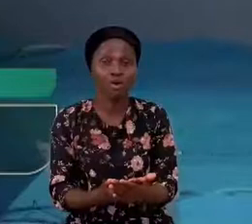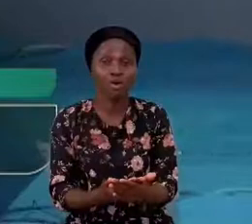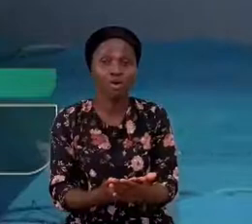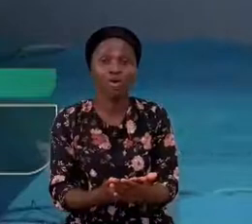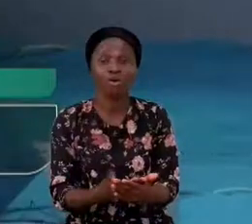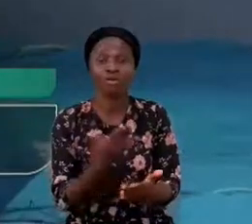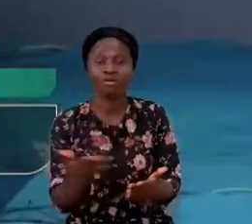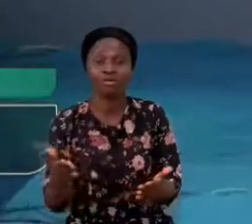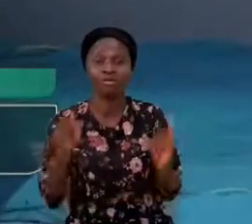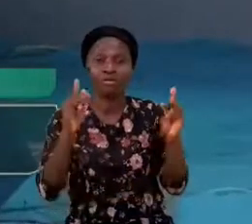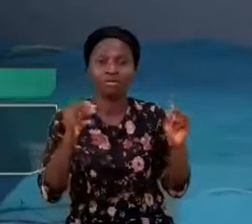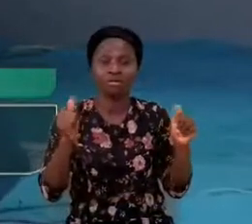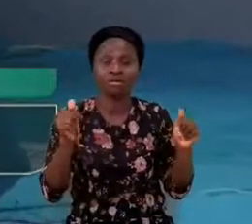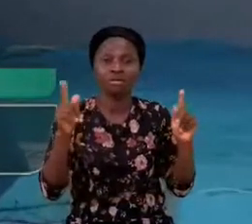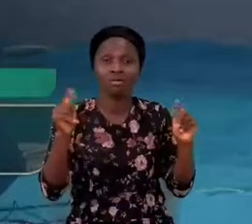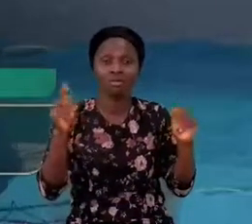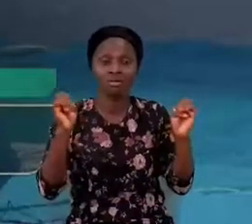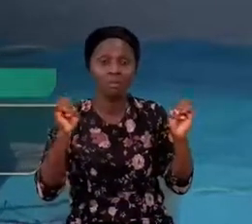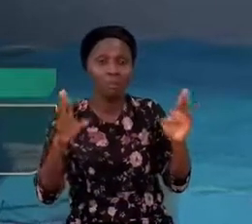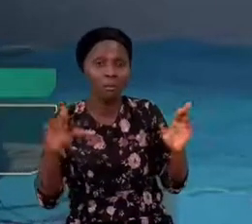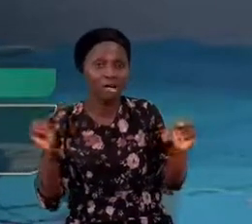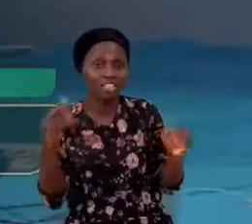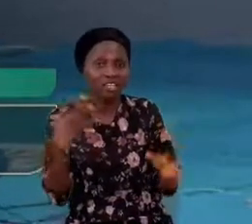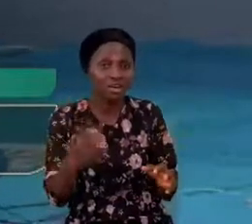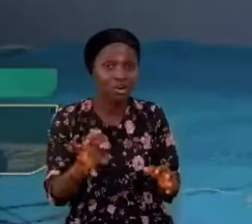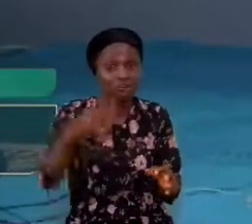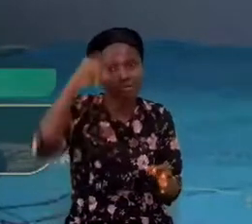Et sur lesquels le roi les interrogeait.